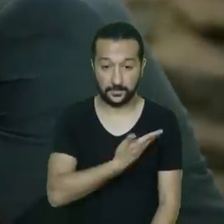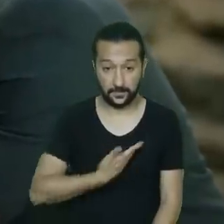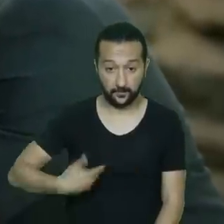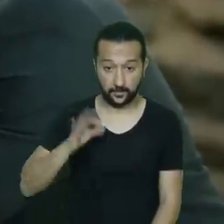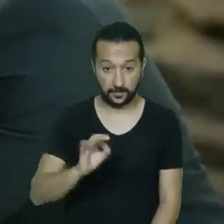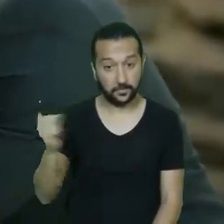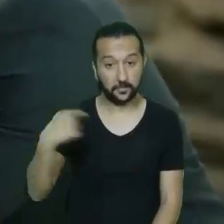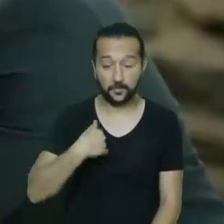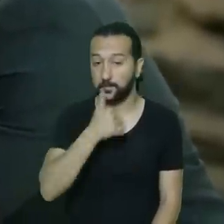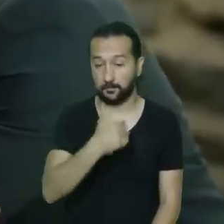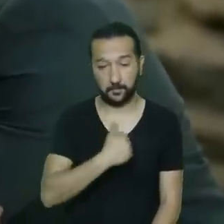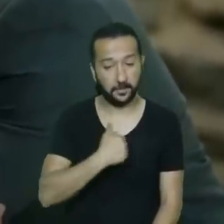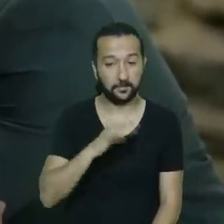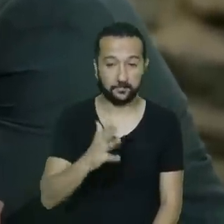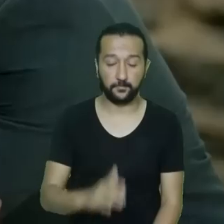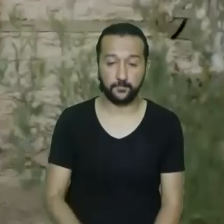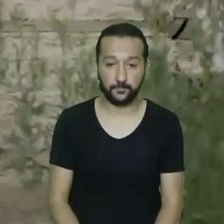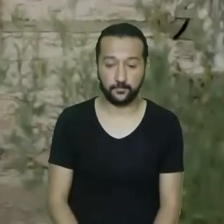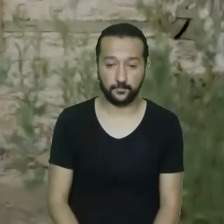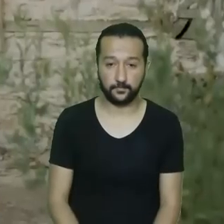Seviyormuş demek ki babam beni.